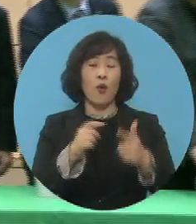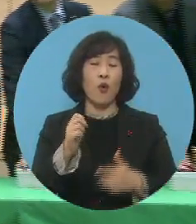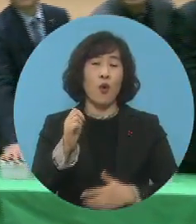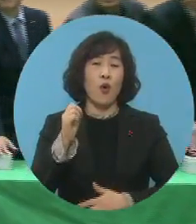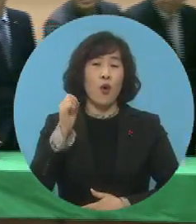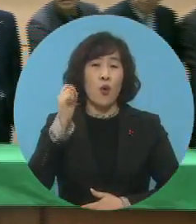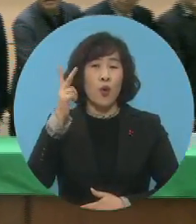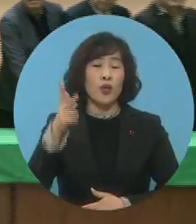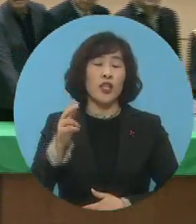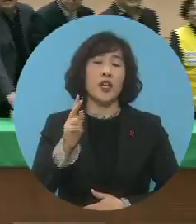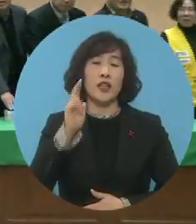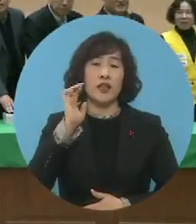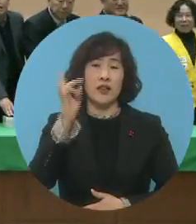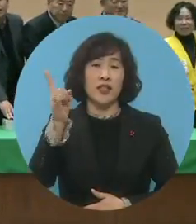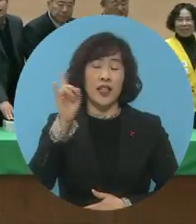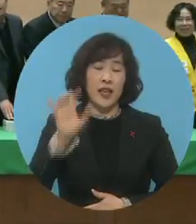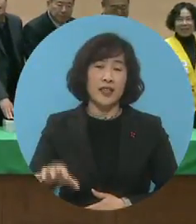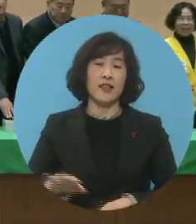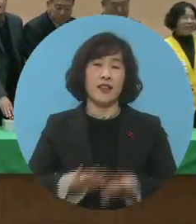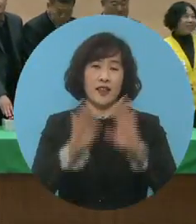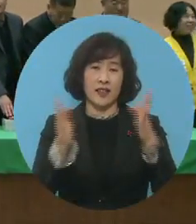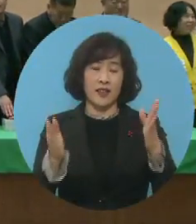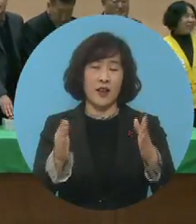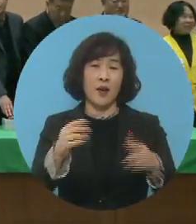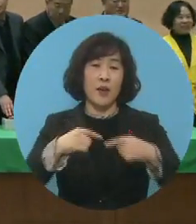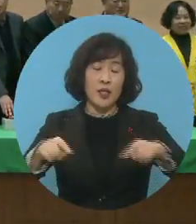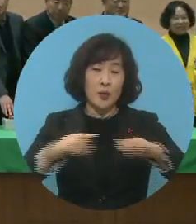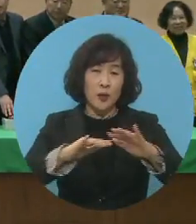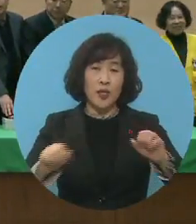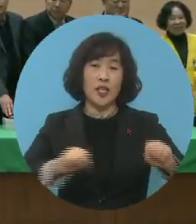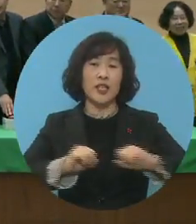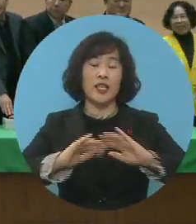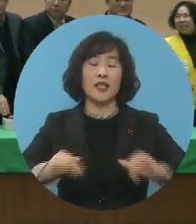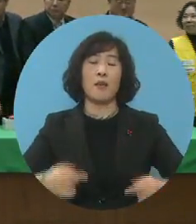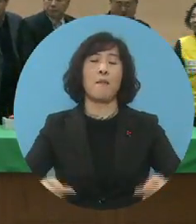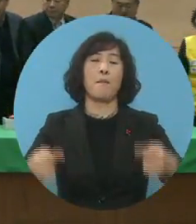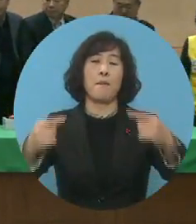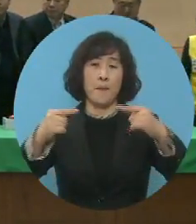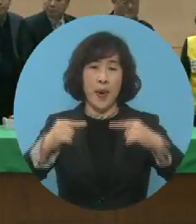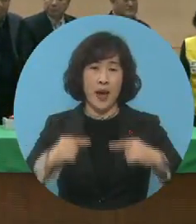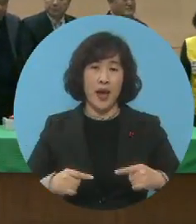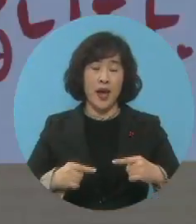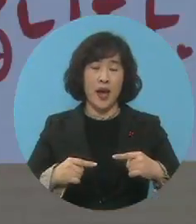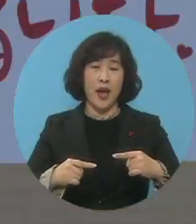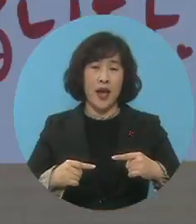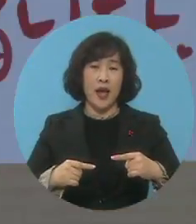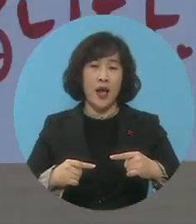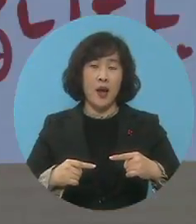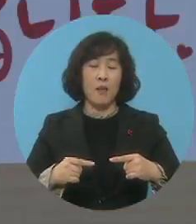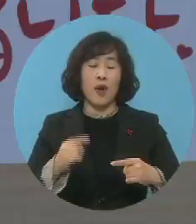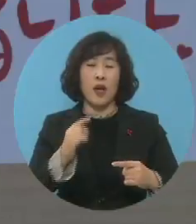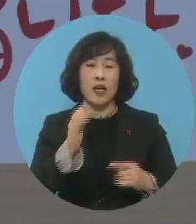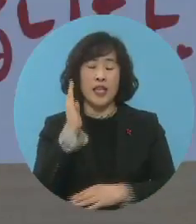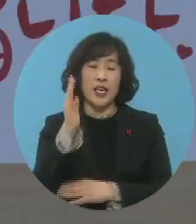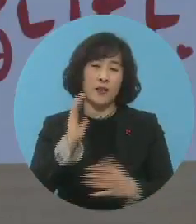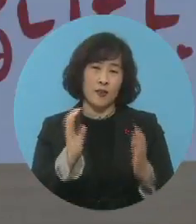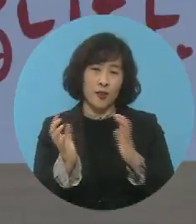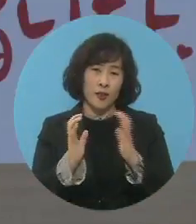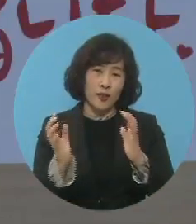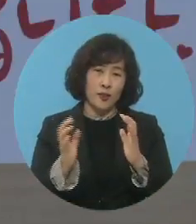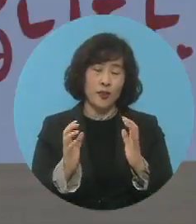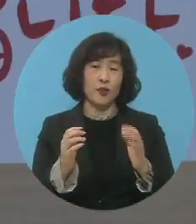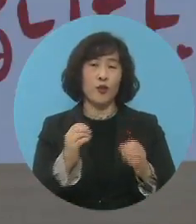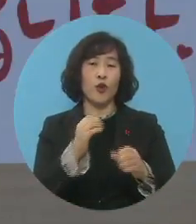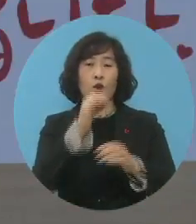초까지 19억 8,600만 원을 모금했고 내년 1월 말까지 모금하면 목표를 초과 달성할 것으로